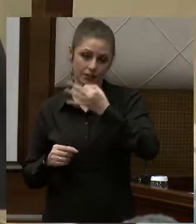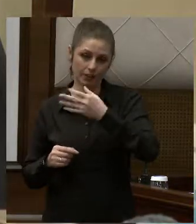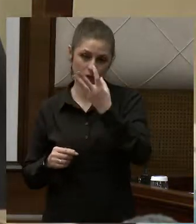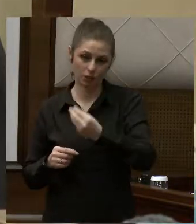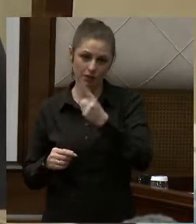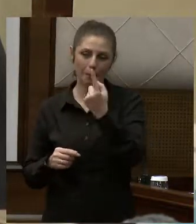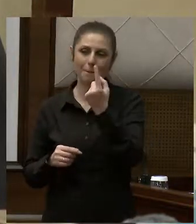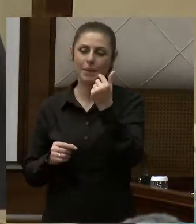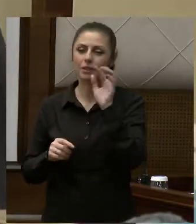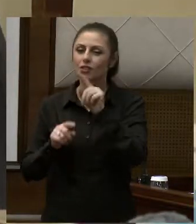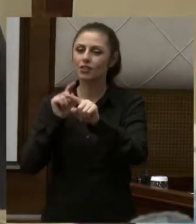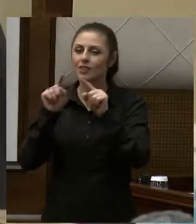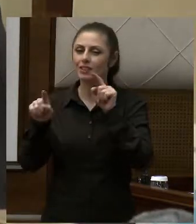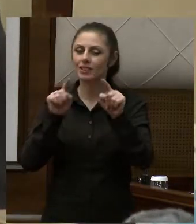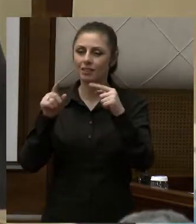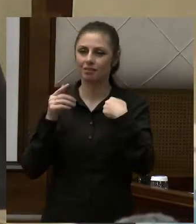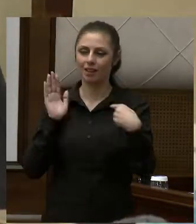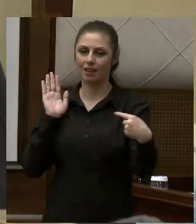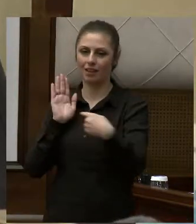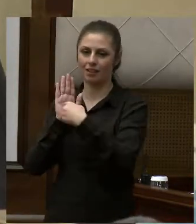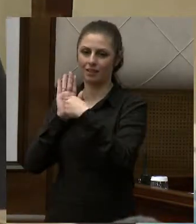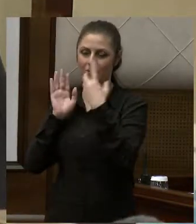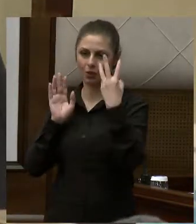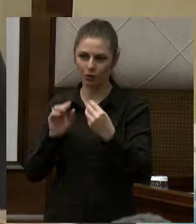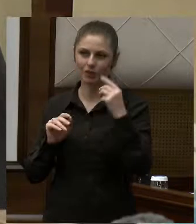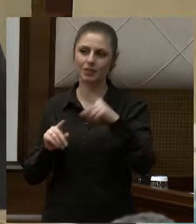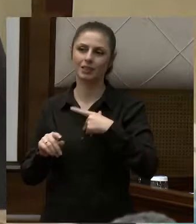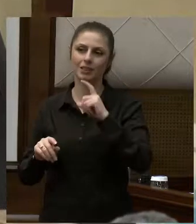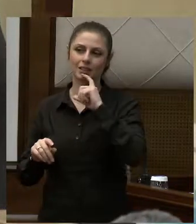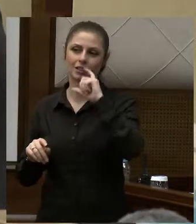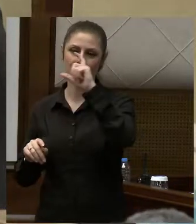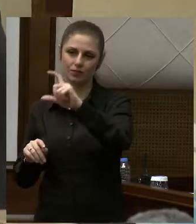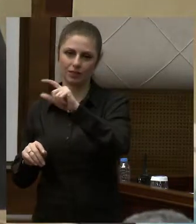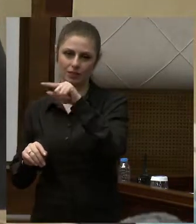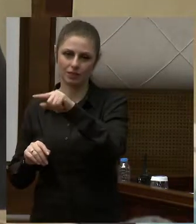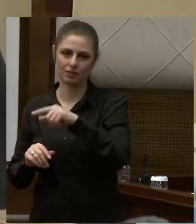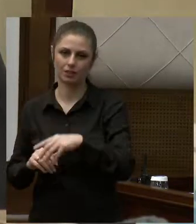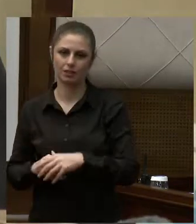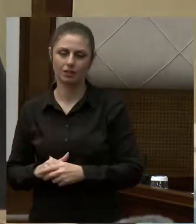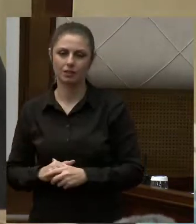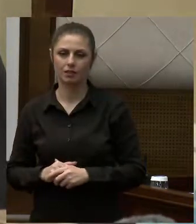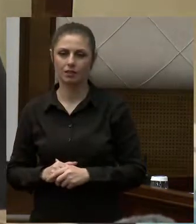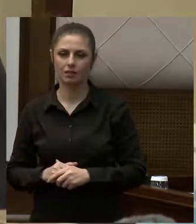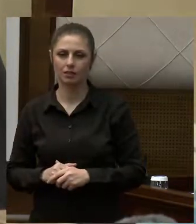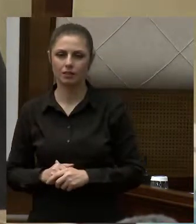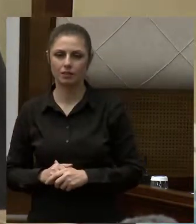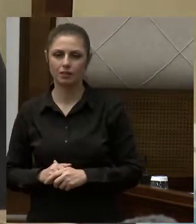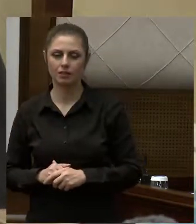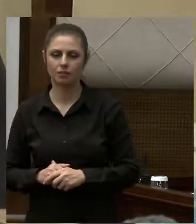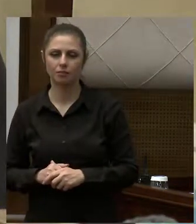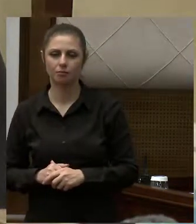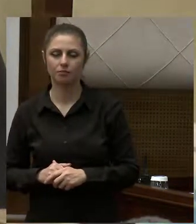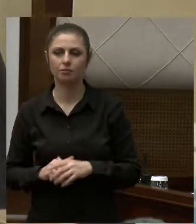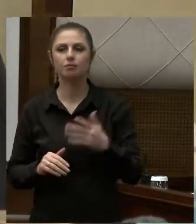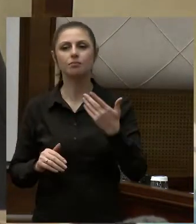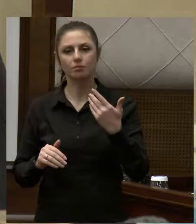belli noktalarda direkt beni hedef aldığı için cevap verme gereği duydum. Eleştirdiği için diyeyim, düzelteyim. Coşkun Bey beni eleştirdiği için